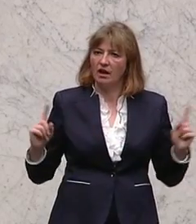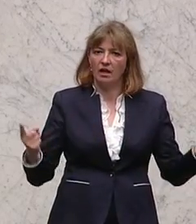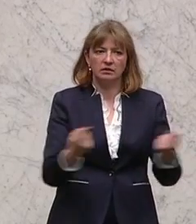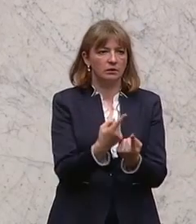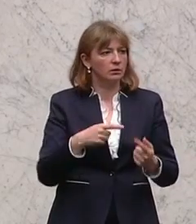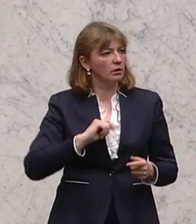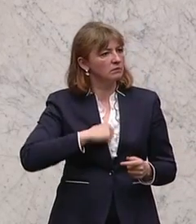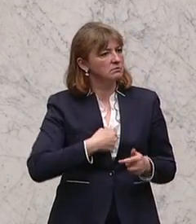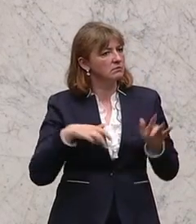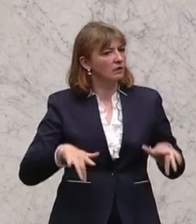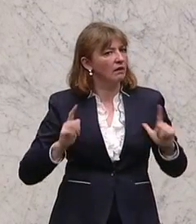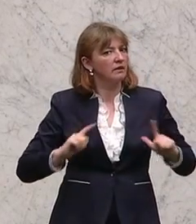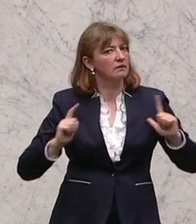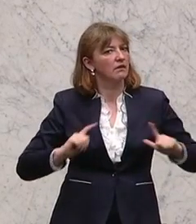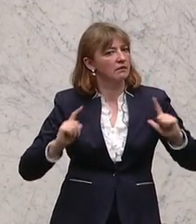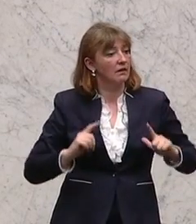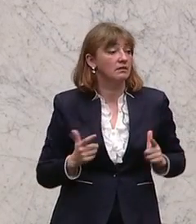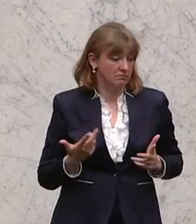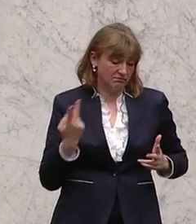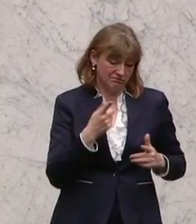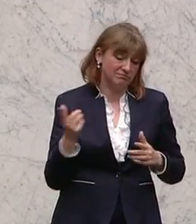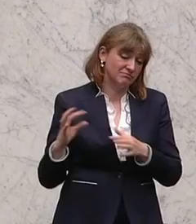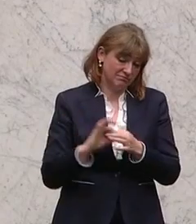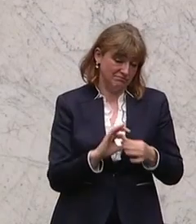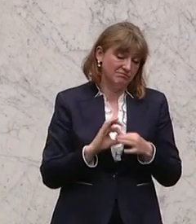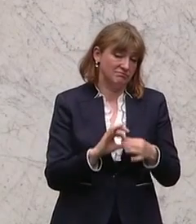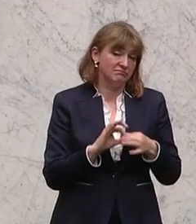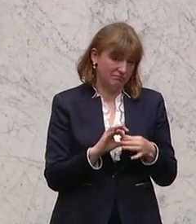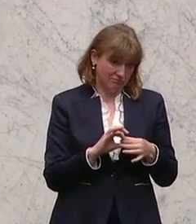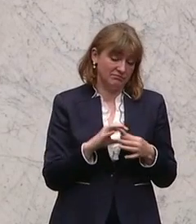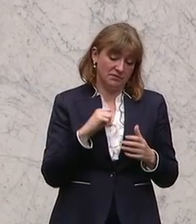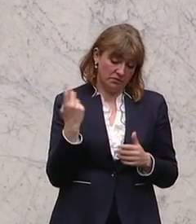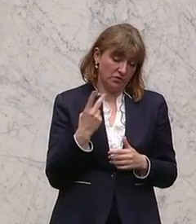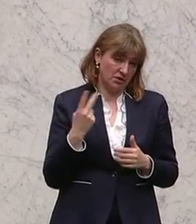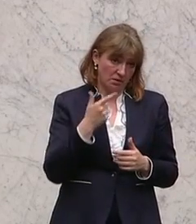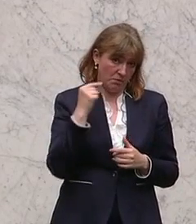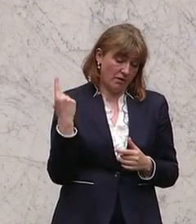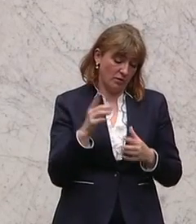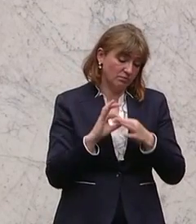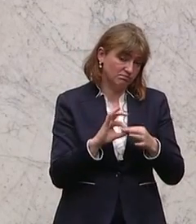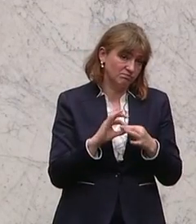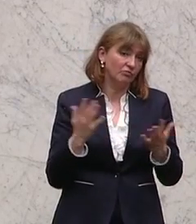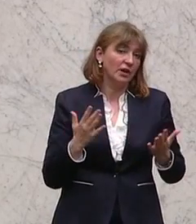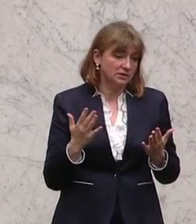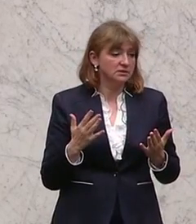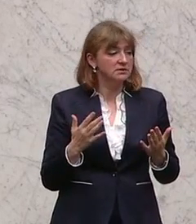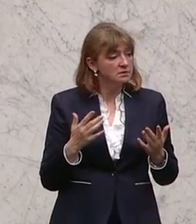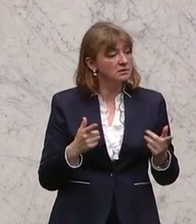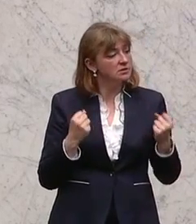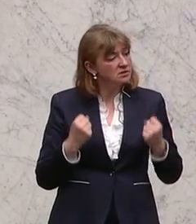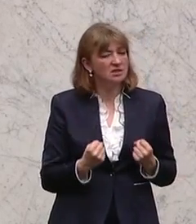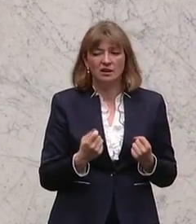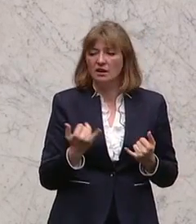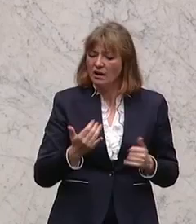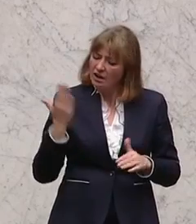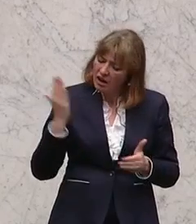die Erwartungshaltungen beziehen sich selbstverständlich von der Bevölkerung darauf, dass erstens einmal der